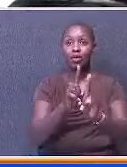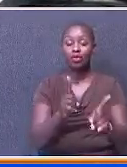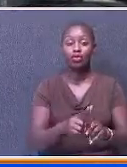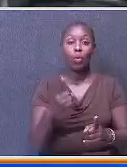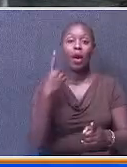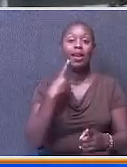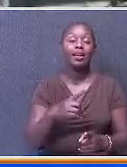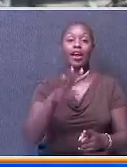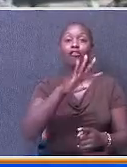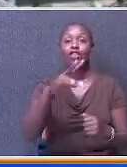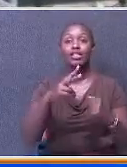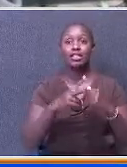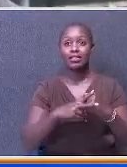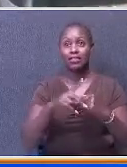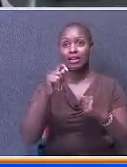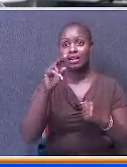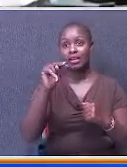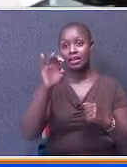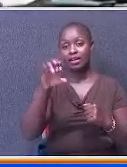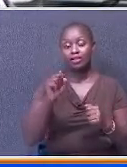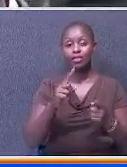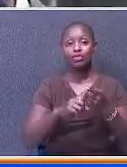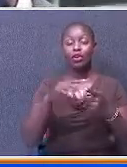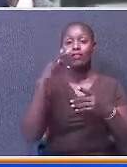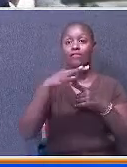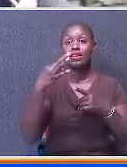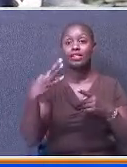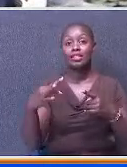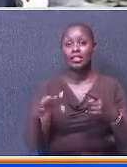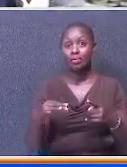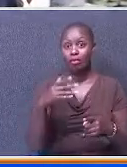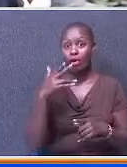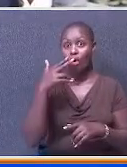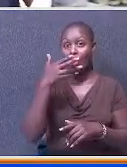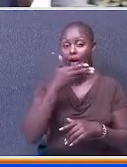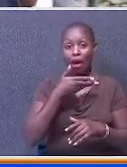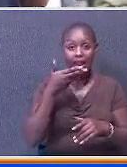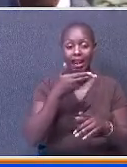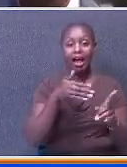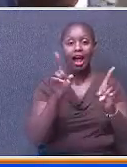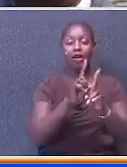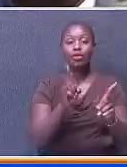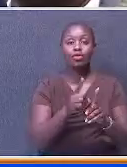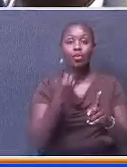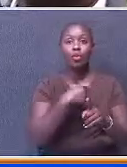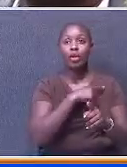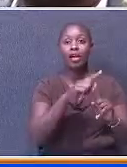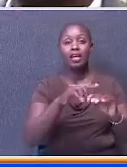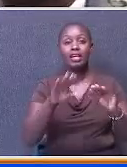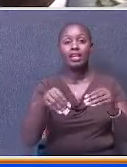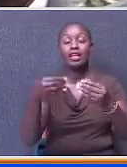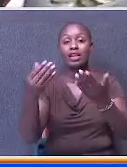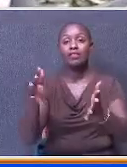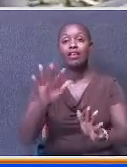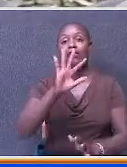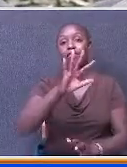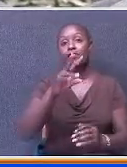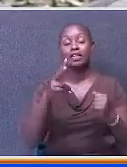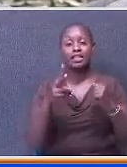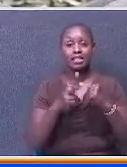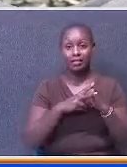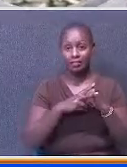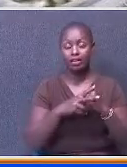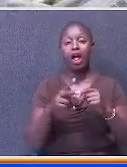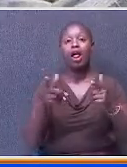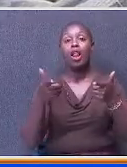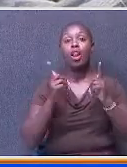147 metric tons of vegetable oil. We are also dispatching 57 metric